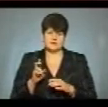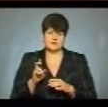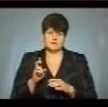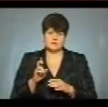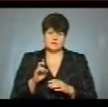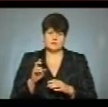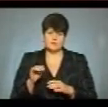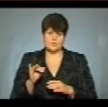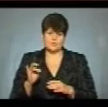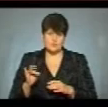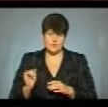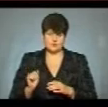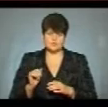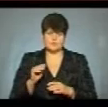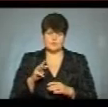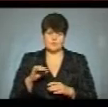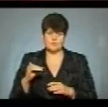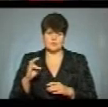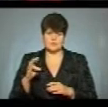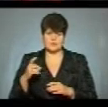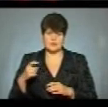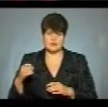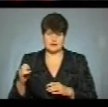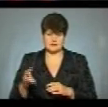відбувалося, Анастасія Чечко бачила.